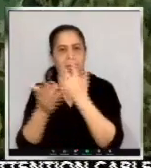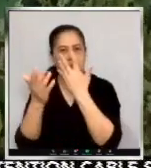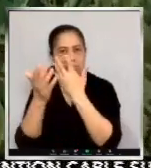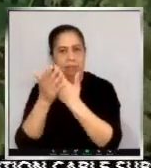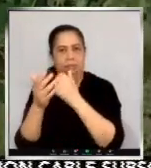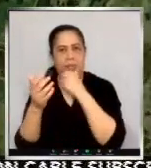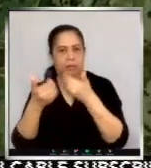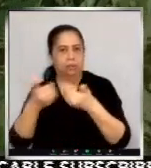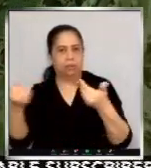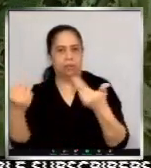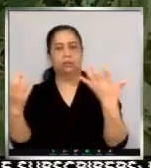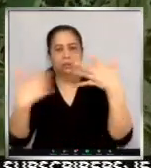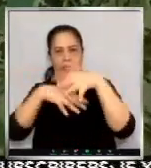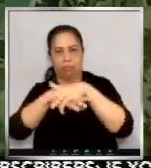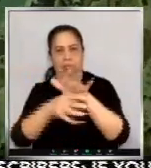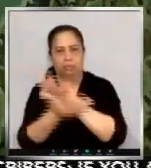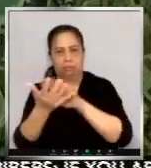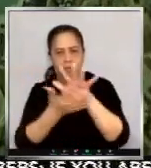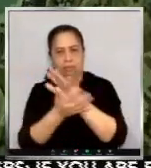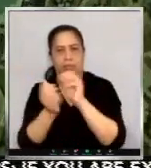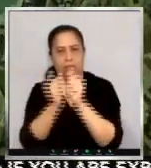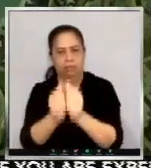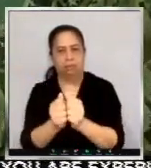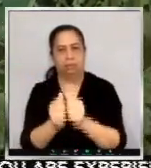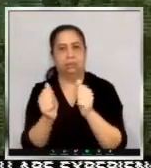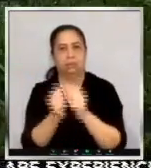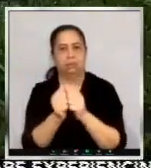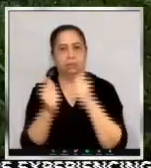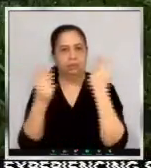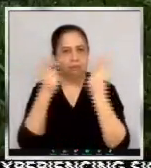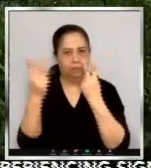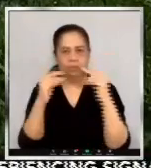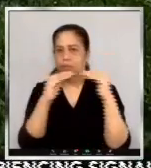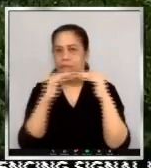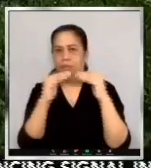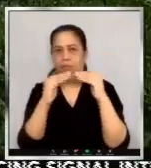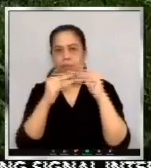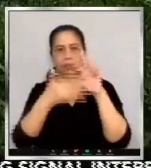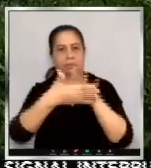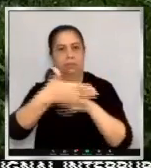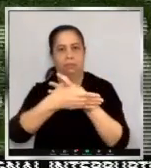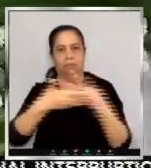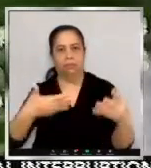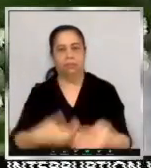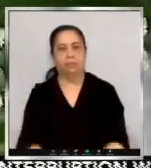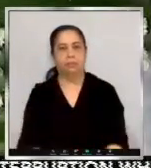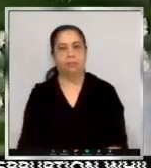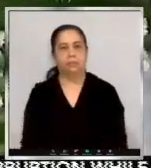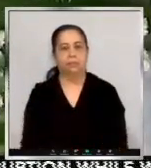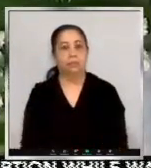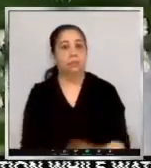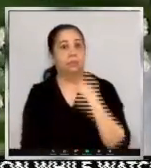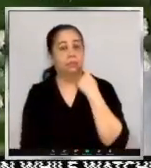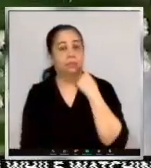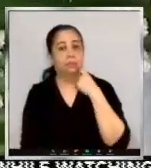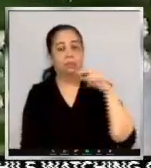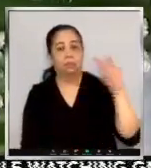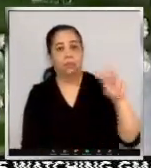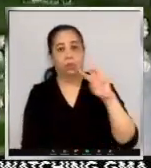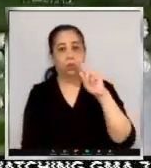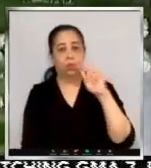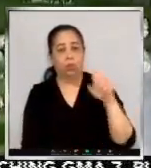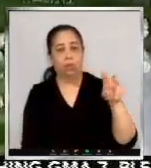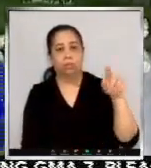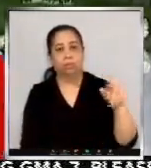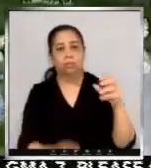lahat. Yung dalaw, parehas din ang schedule. Kanina, sa Burol na Magina, dumating ang mga taga-Kapitolyo ng Tarlac